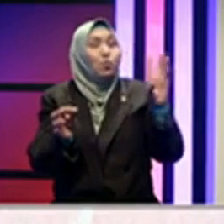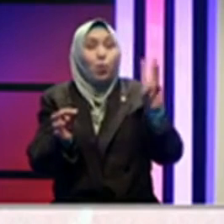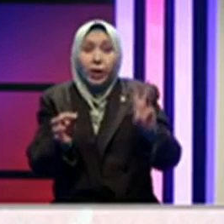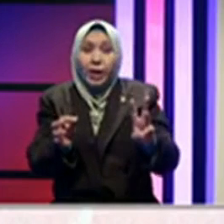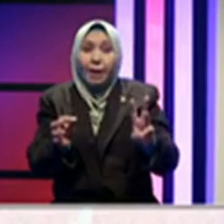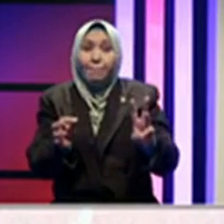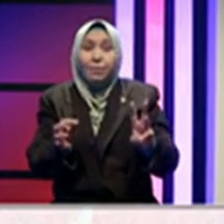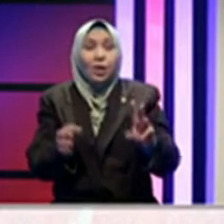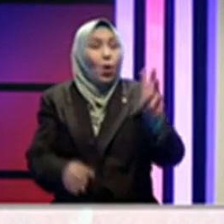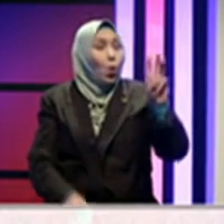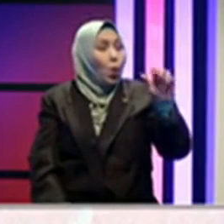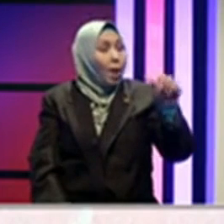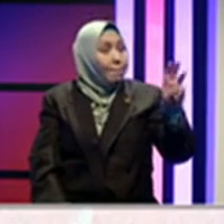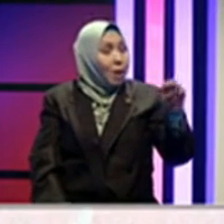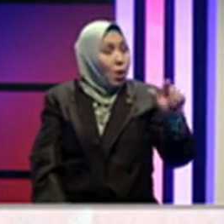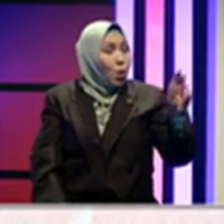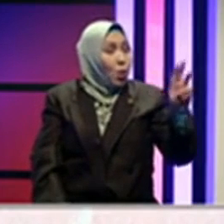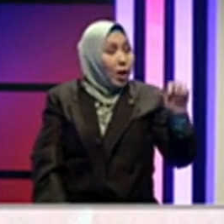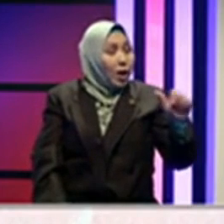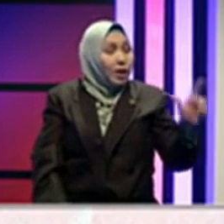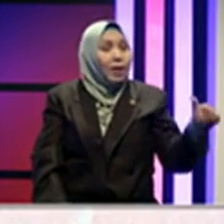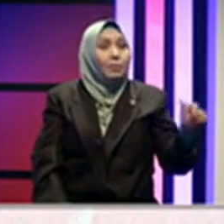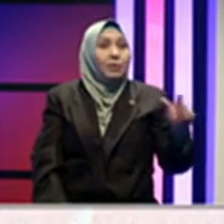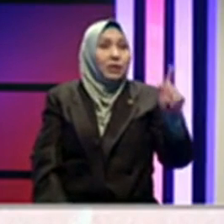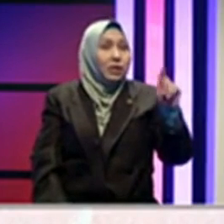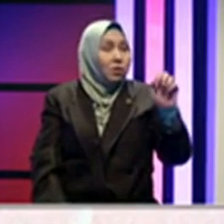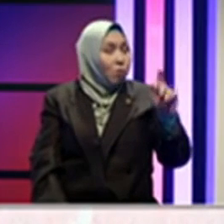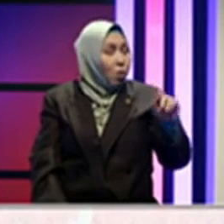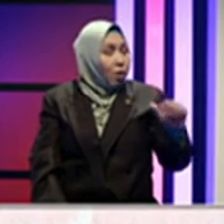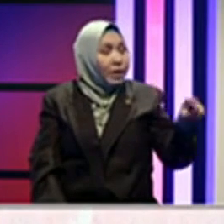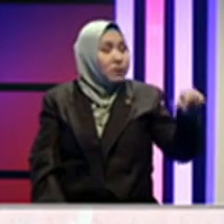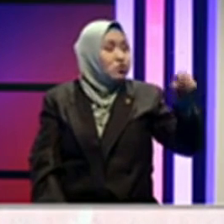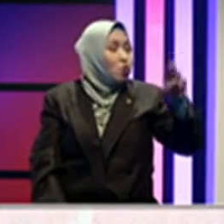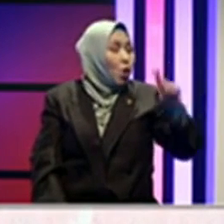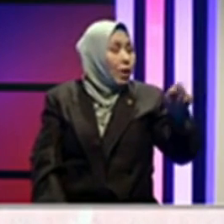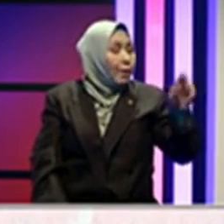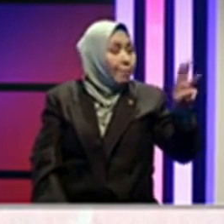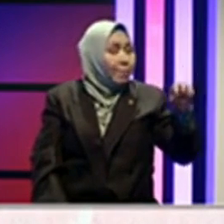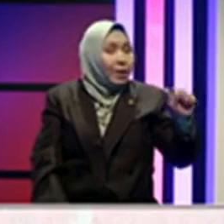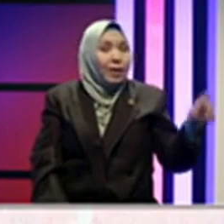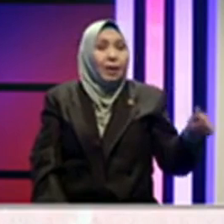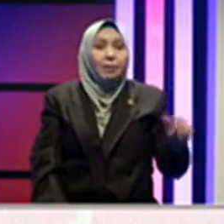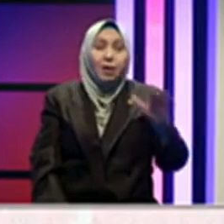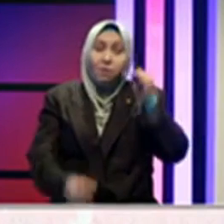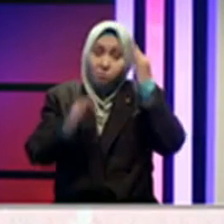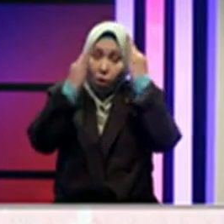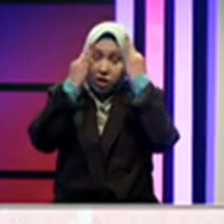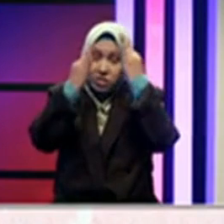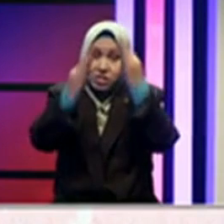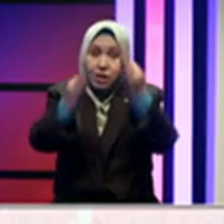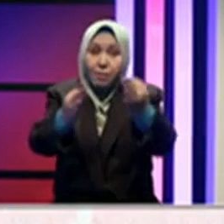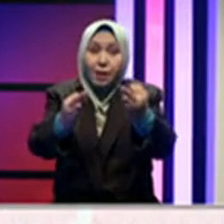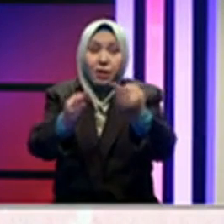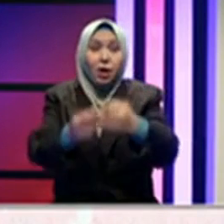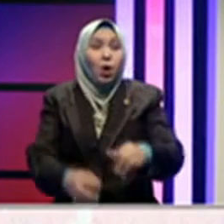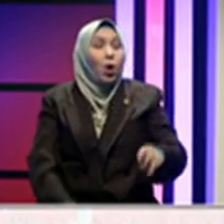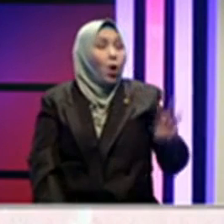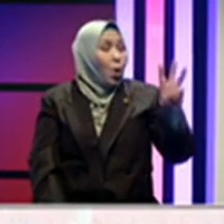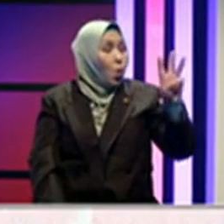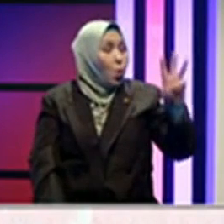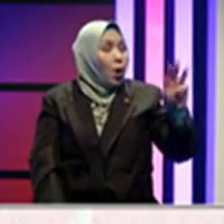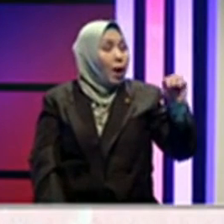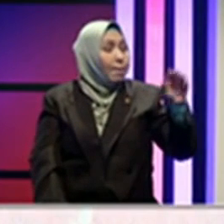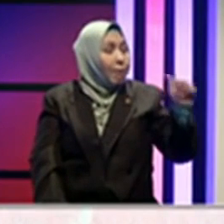Wow nah Um Walking know limit oke yang fokusnya pada Wow nah